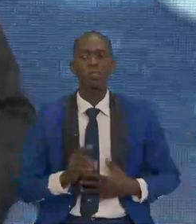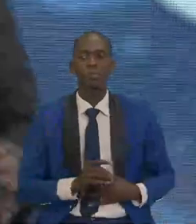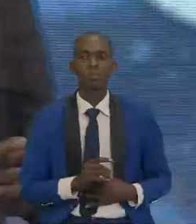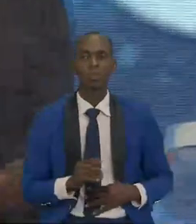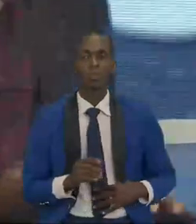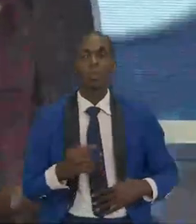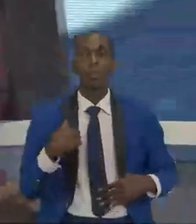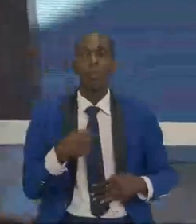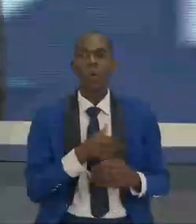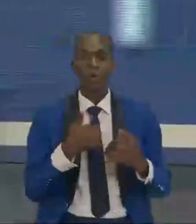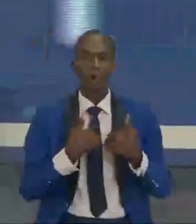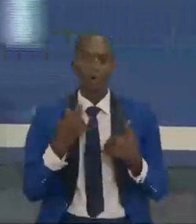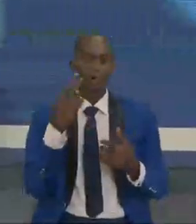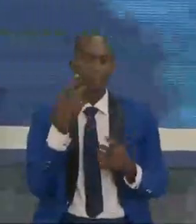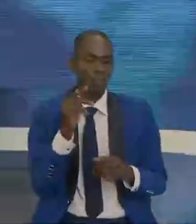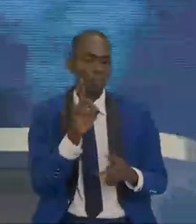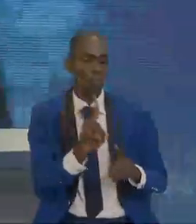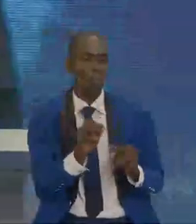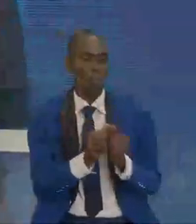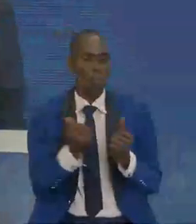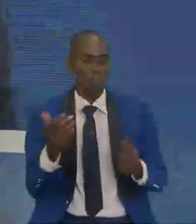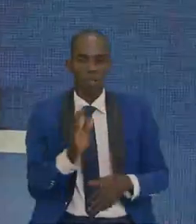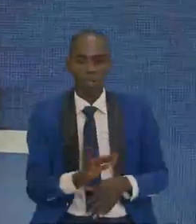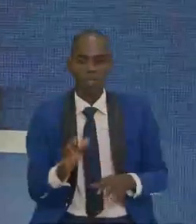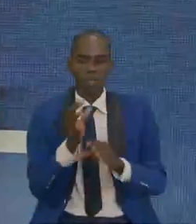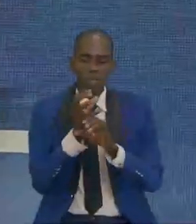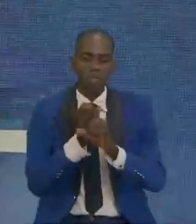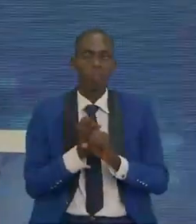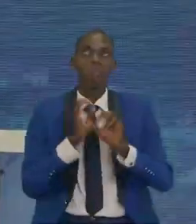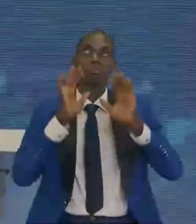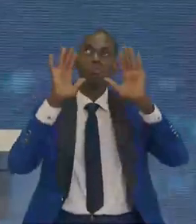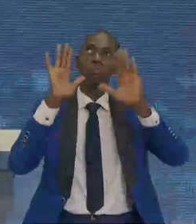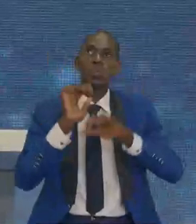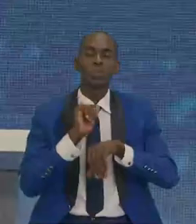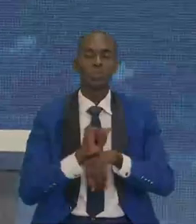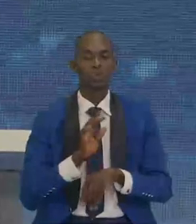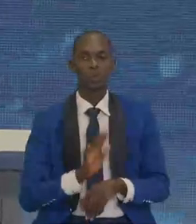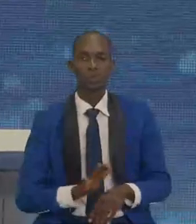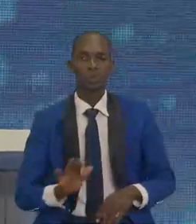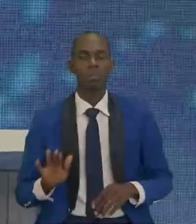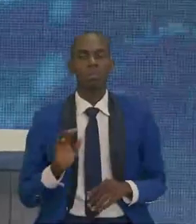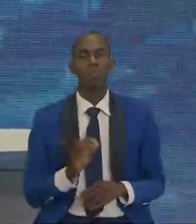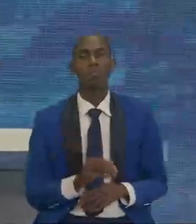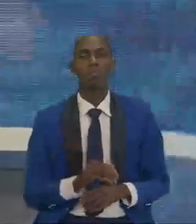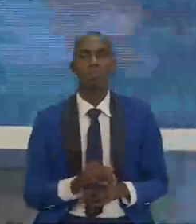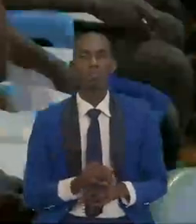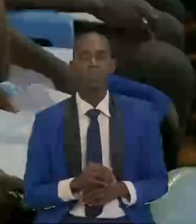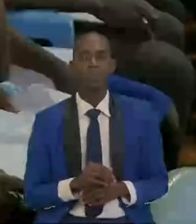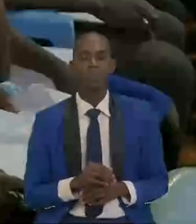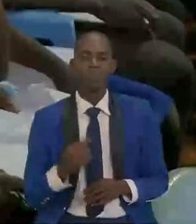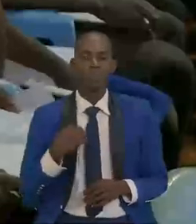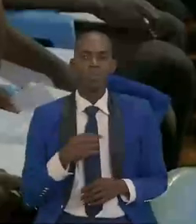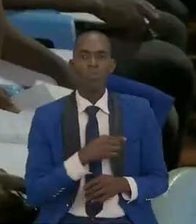vus délivrés, affranchis, libérés. On a vu des stériles